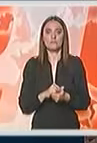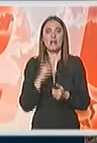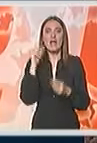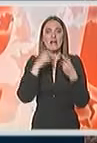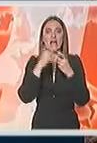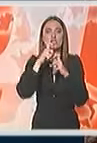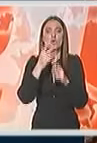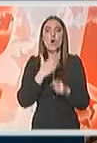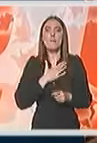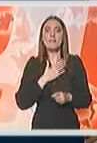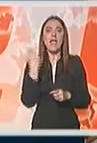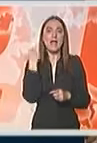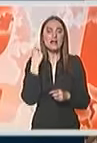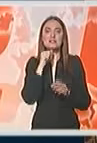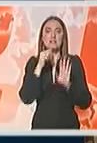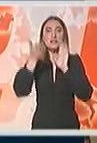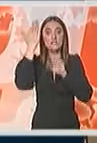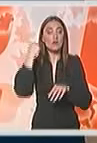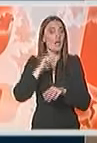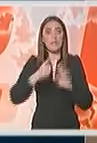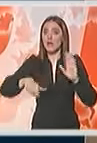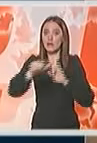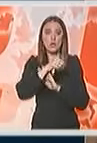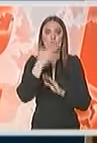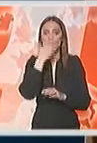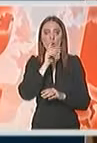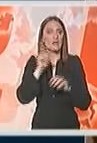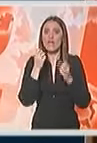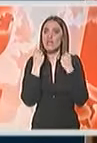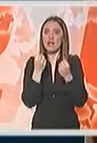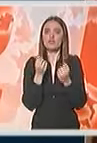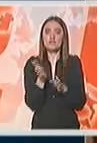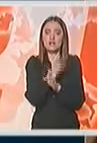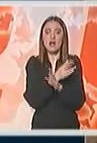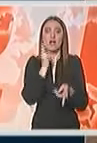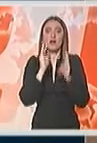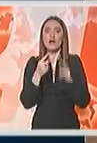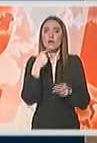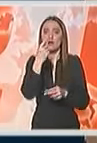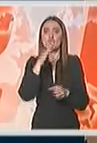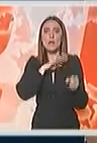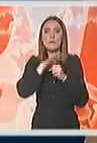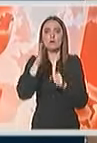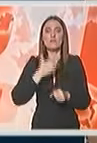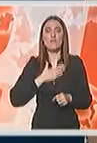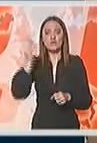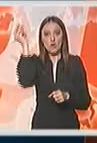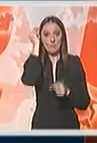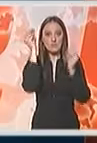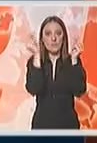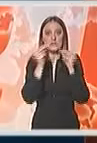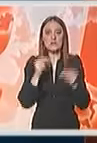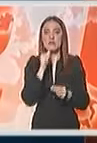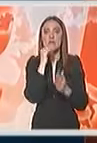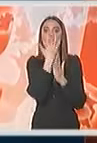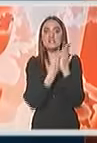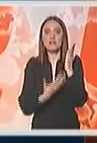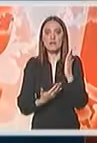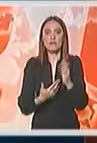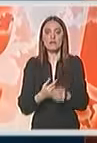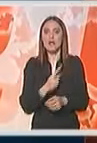su omiljeni predmeti engleske istorije, ali ne krije da mu škola nije jača strana, jer je, kako navodi, protivnik našeg obrazovnog sistema i